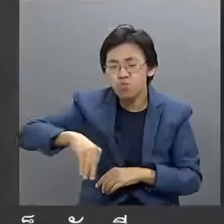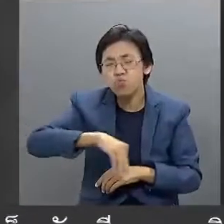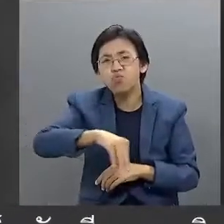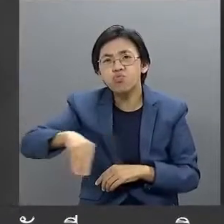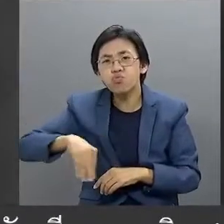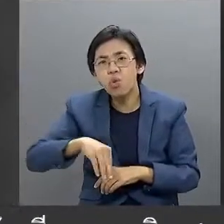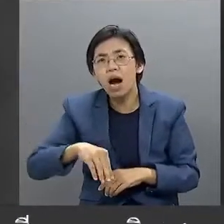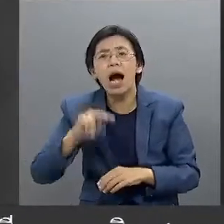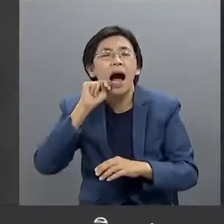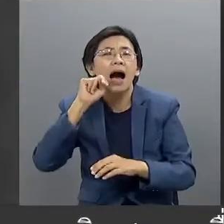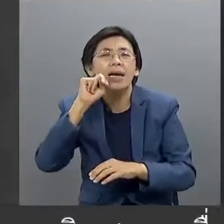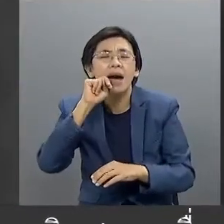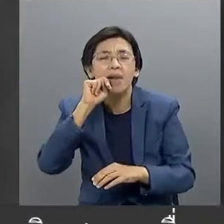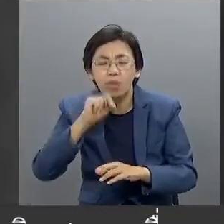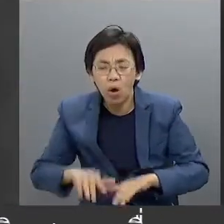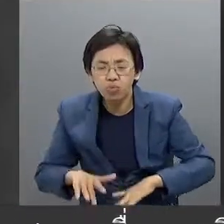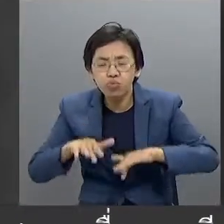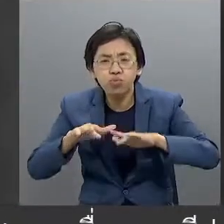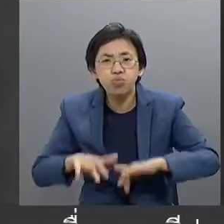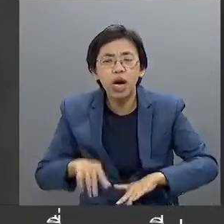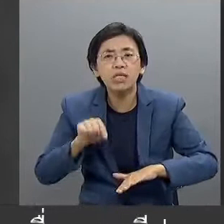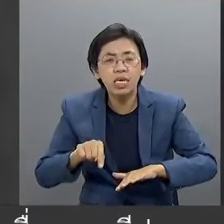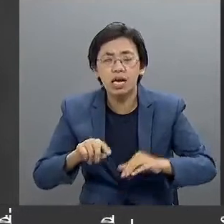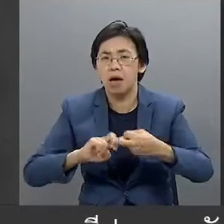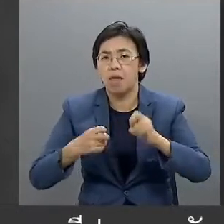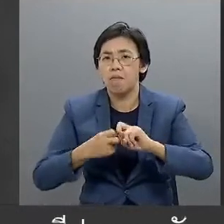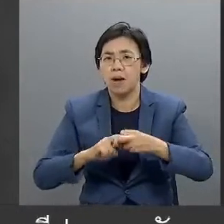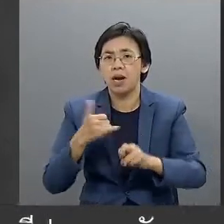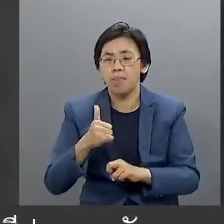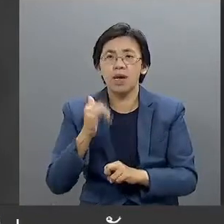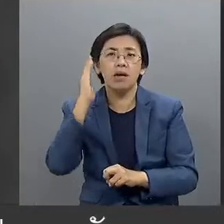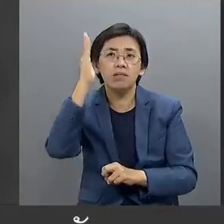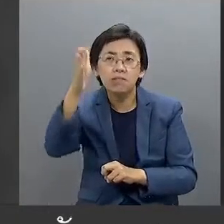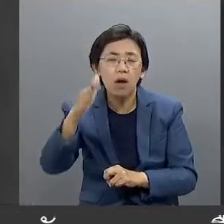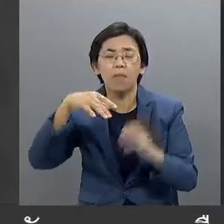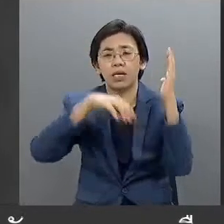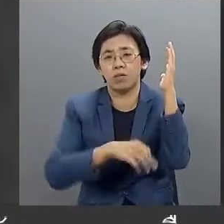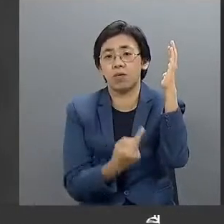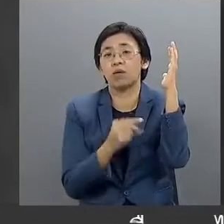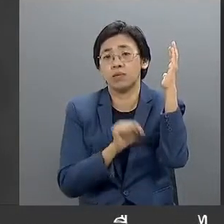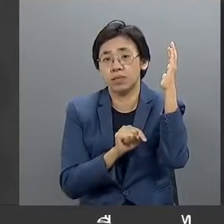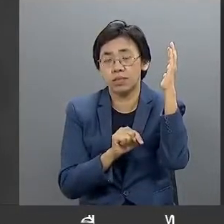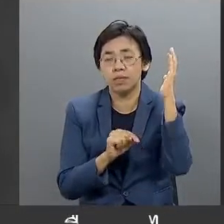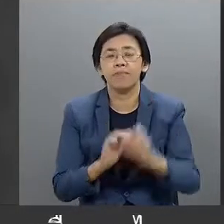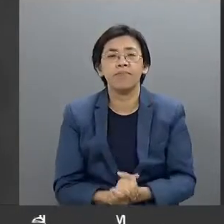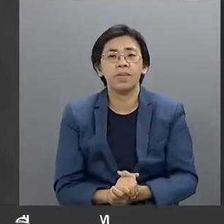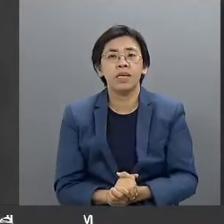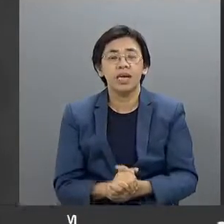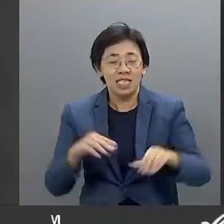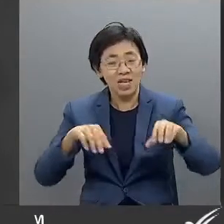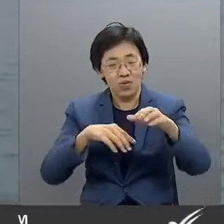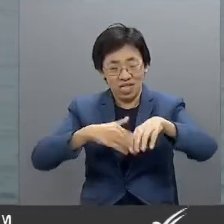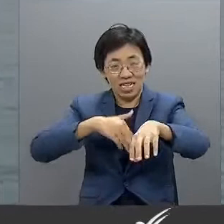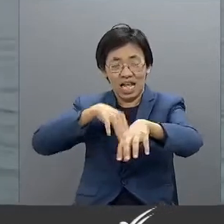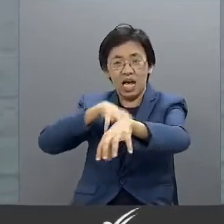บน้ำเดี่ยวอาจทำให้ขยะลอยไปทางชายฝั่งตะวันตกของเกาะสมุยรวมถึงเกาะแตนซึ่งอยู่ทางใต้ของเกาะสมุยด้ว